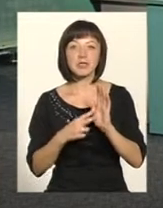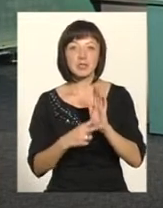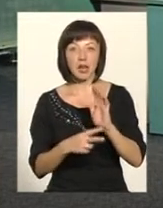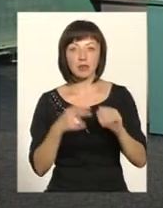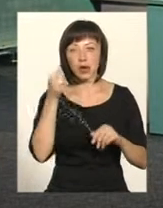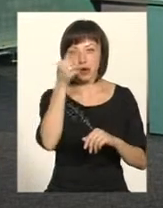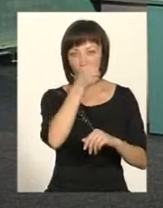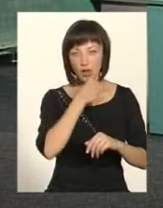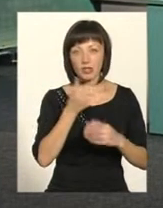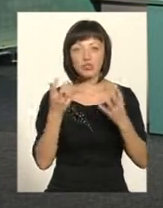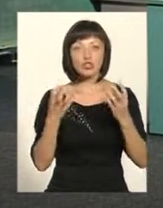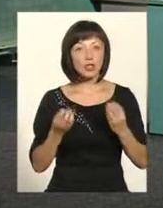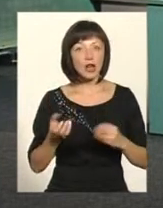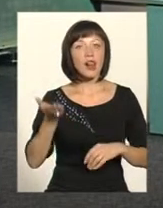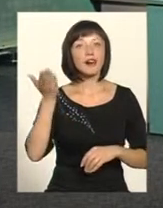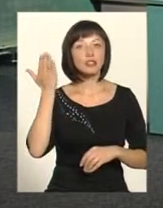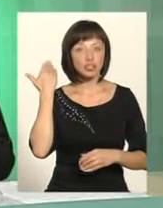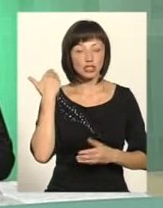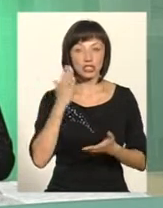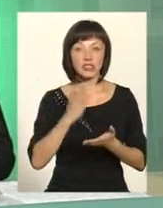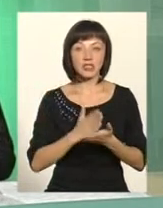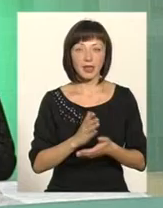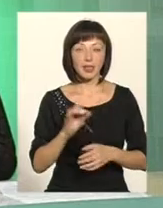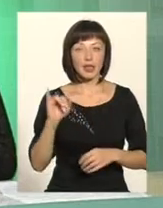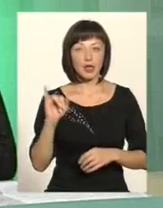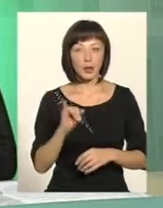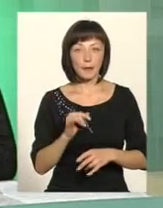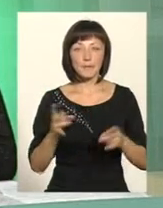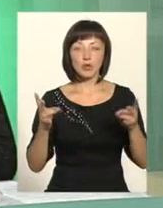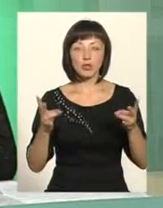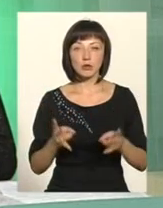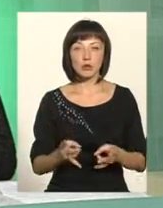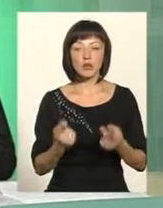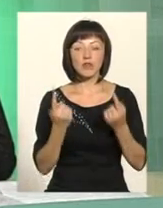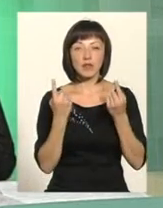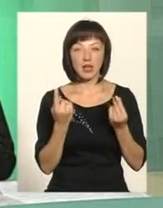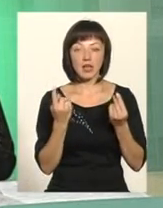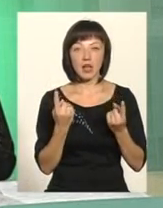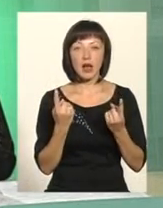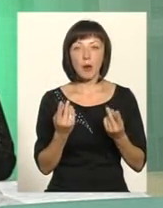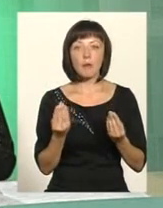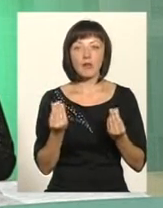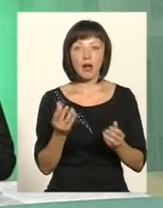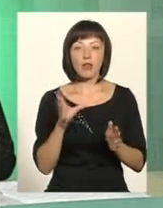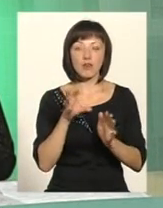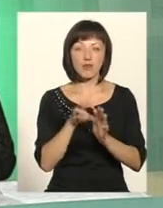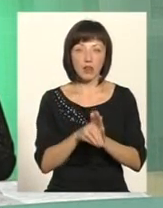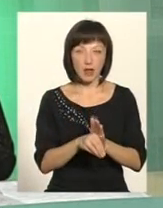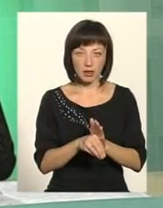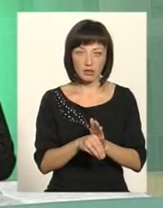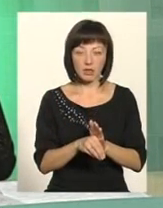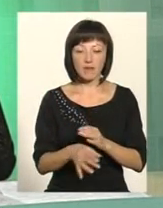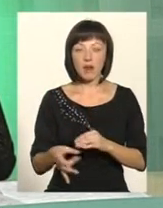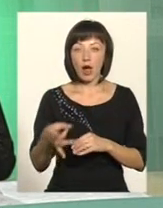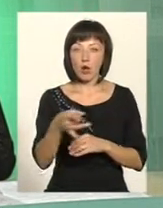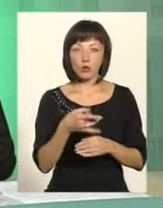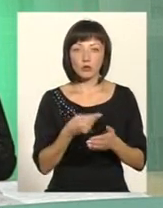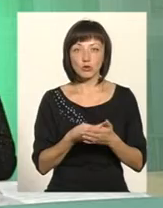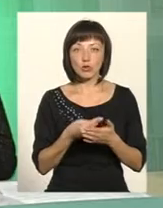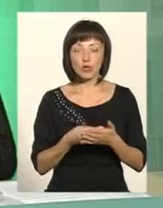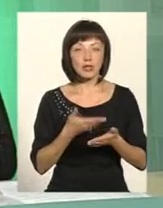60-х, 70-х роках, а то ще є ще раніше. І потребують великих капіталовкладень. Коштів в районному бюджеті